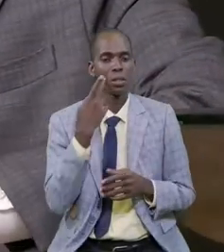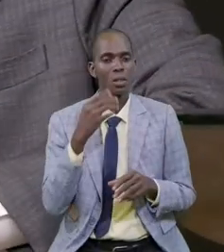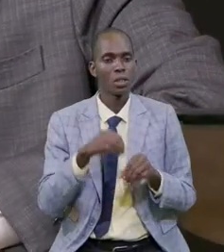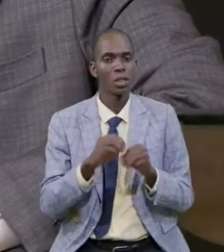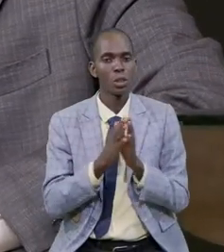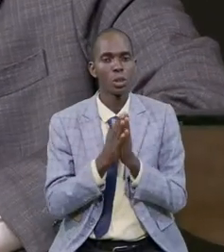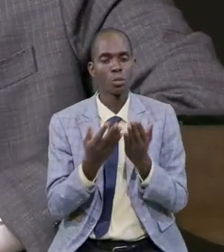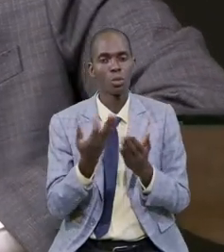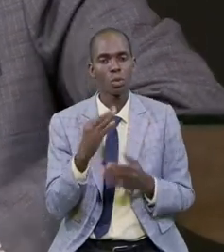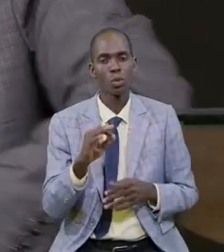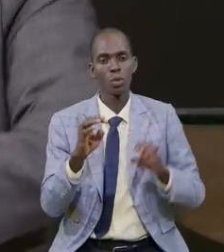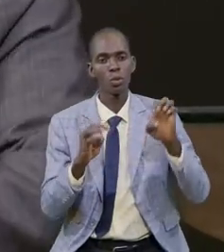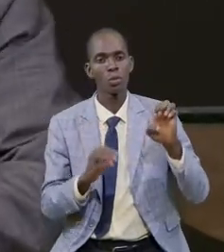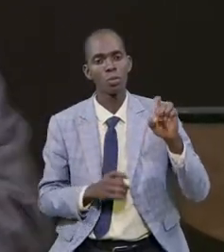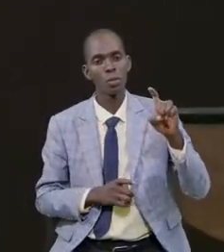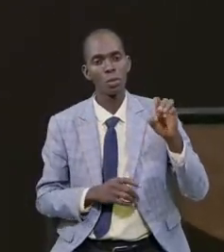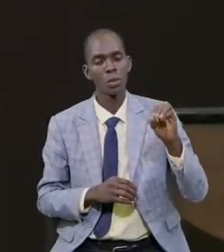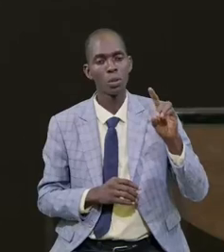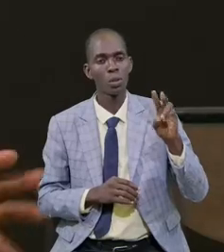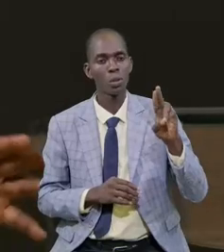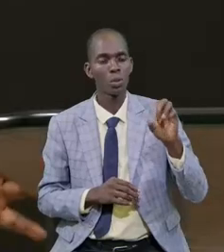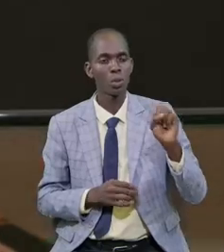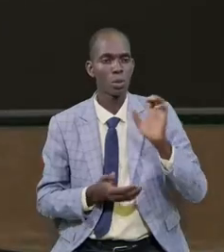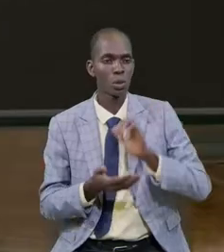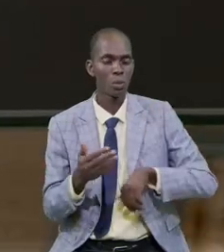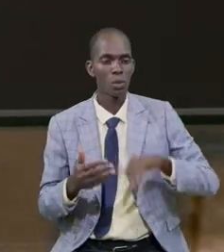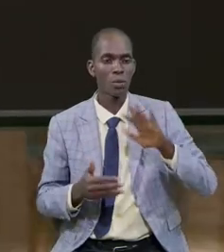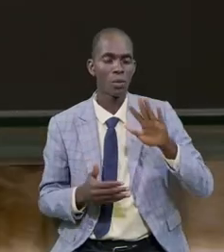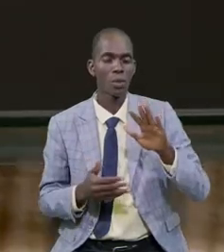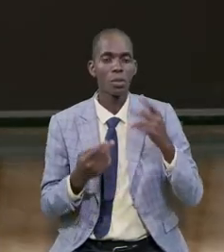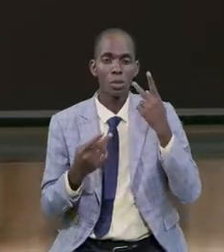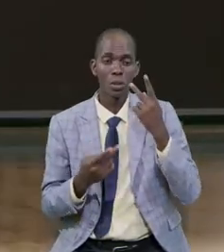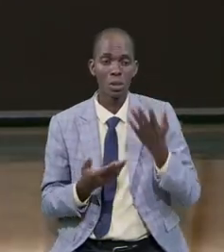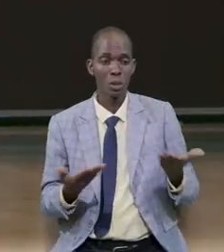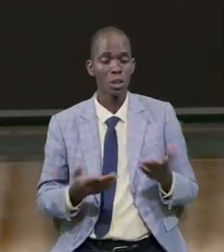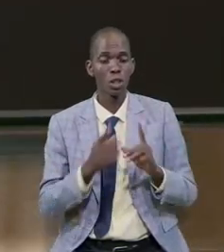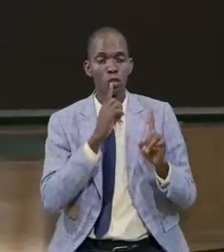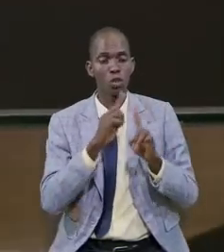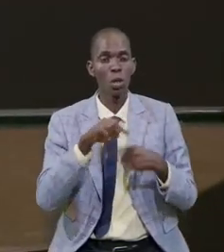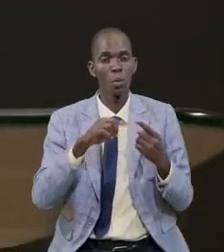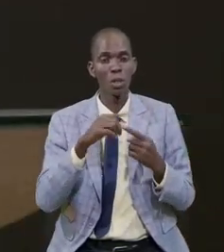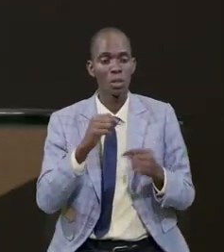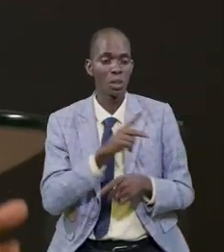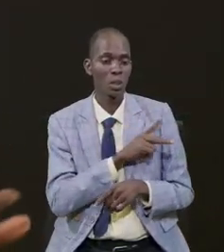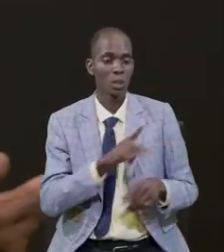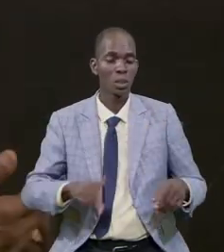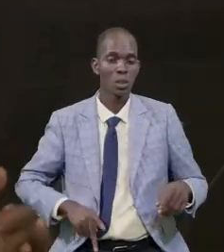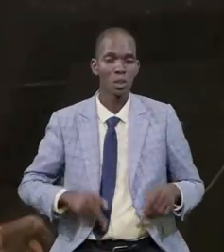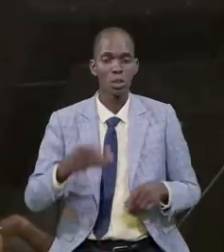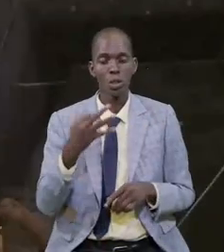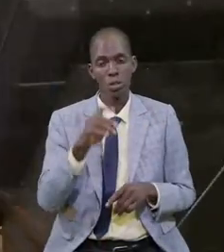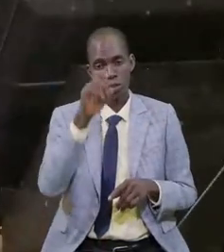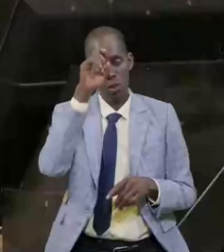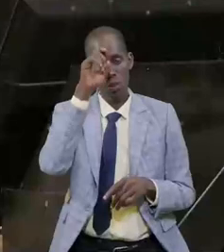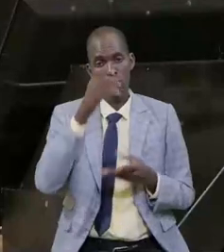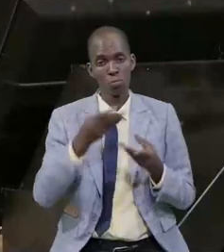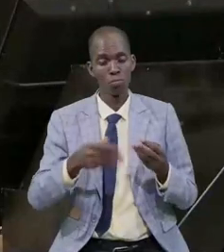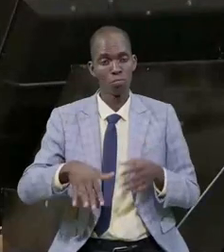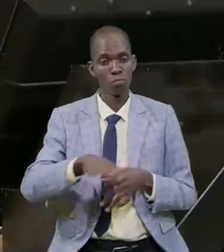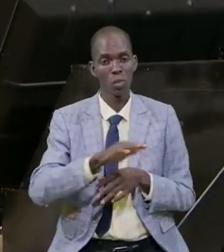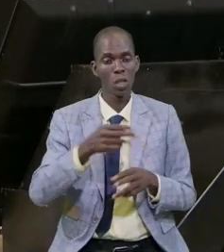allons à Exode chapitre 5, verset 2. Voici Pharaon et